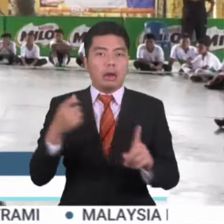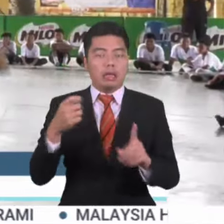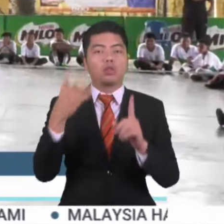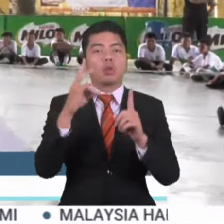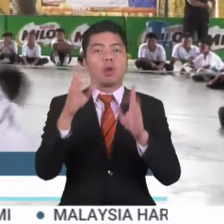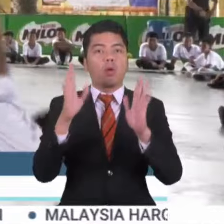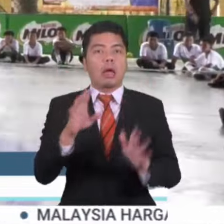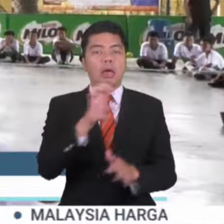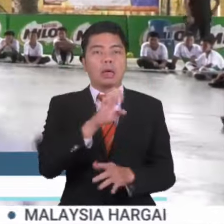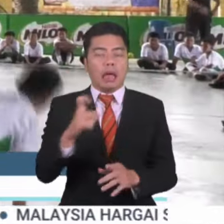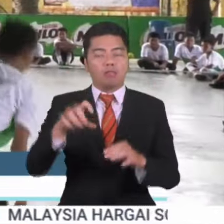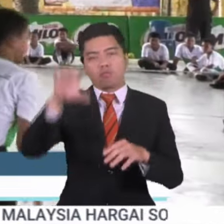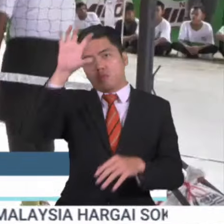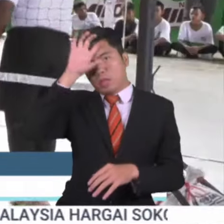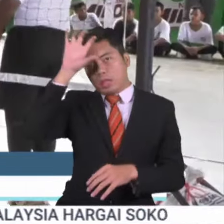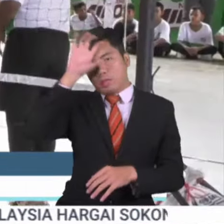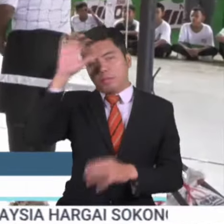pemain takraw negara.